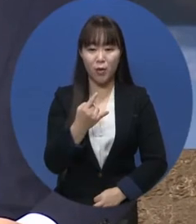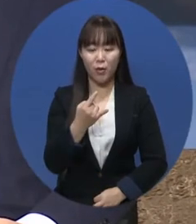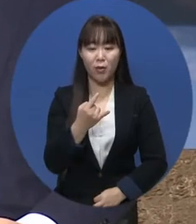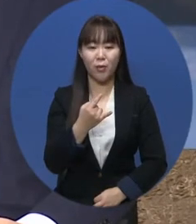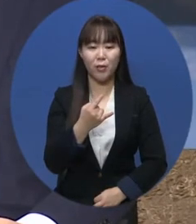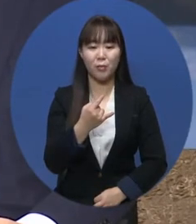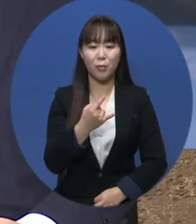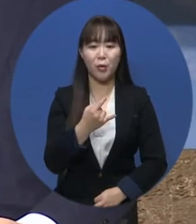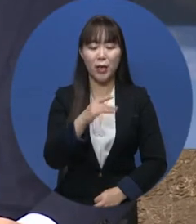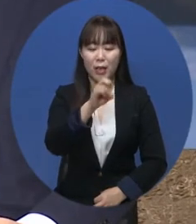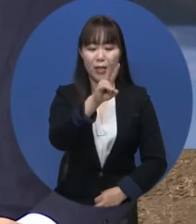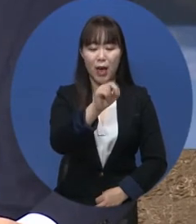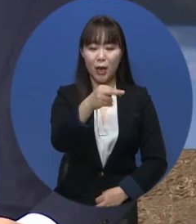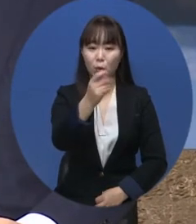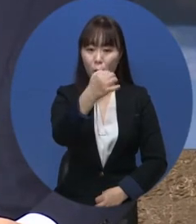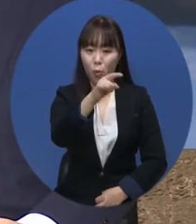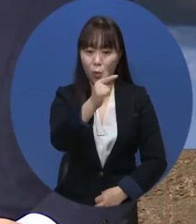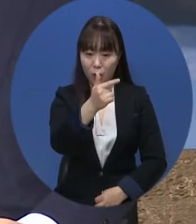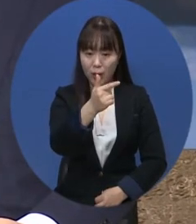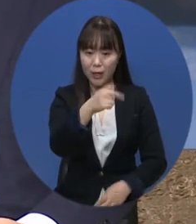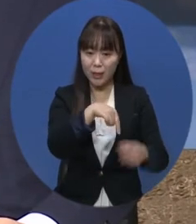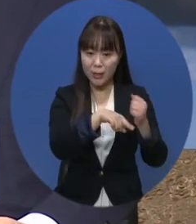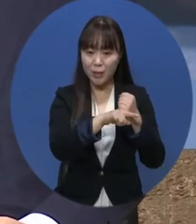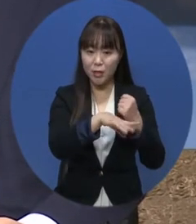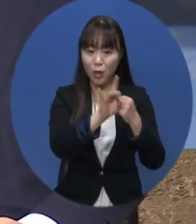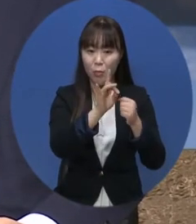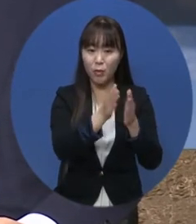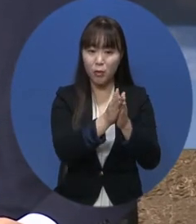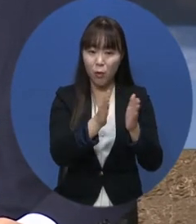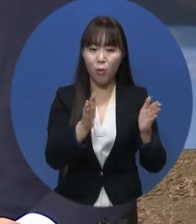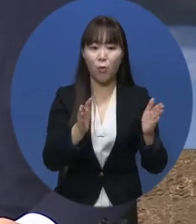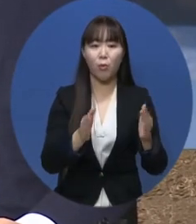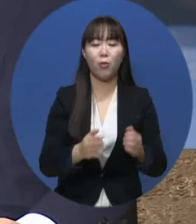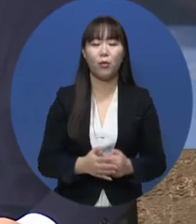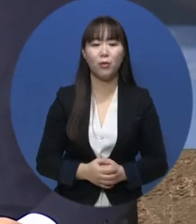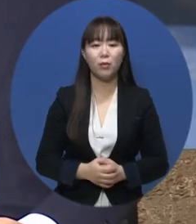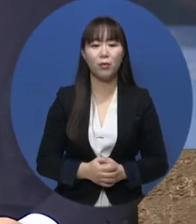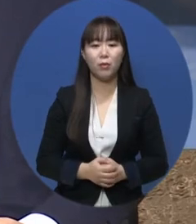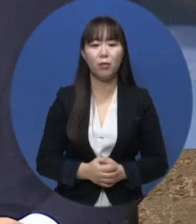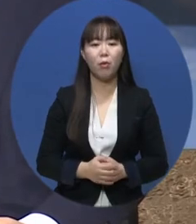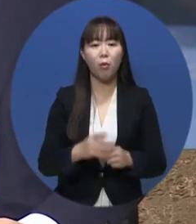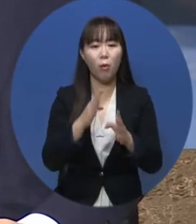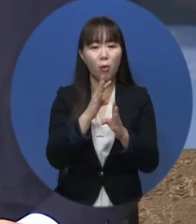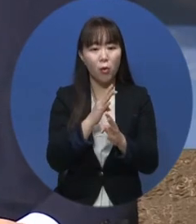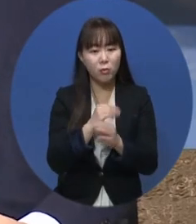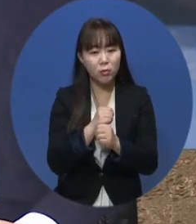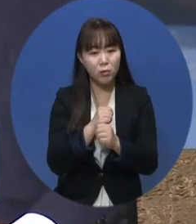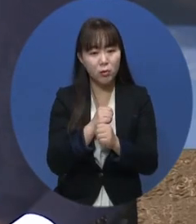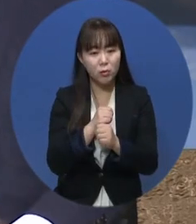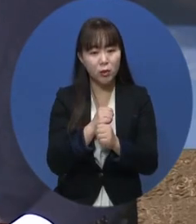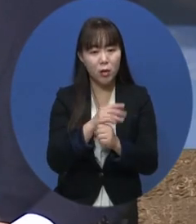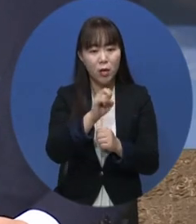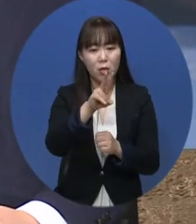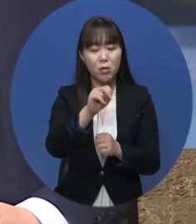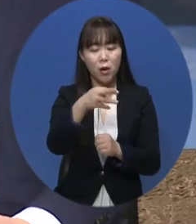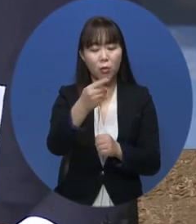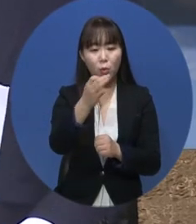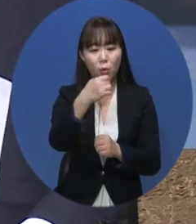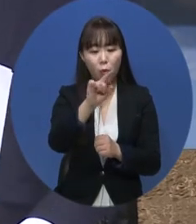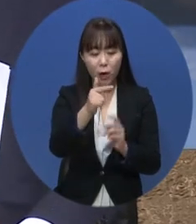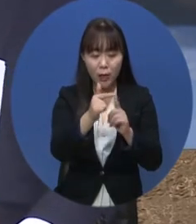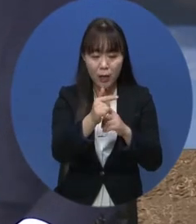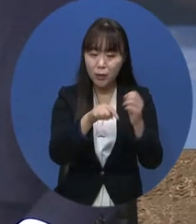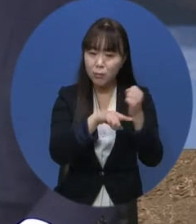양로원의 개념을 처음으로 도입을 네. 하셨다고요? 예. 오, 그럼 언제 양로원이라는 그 개념이